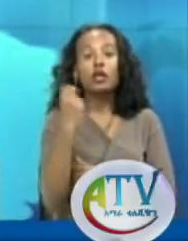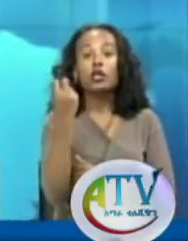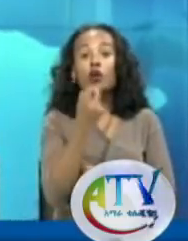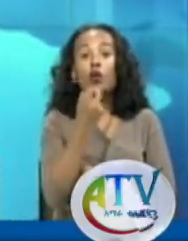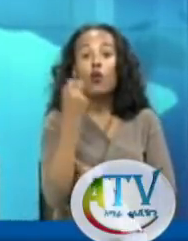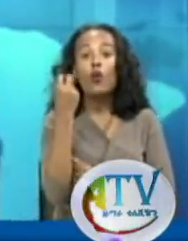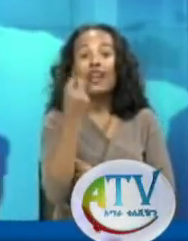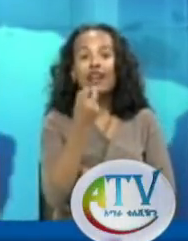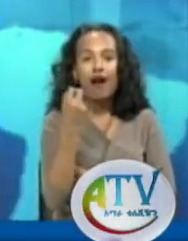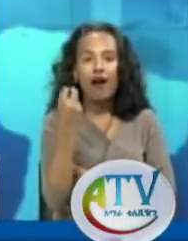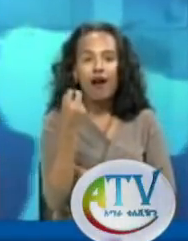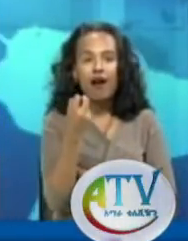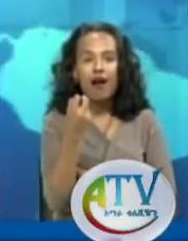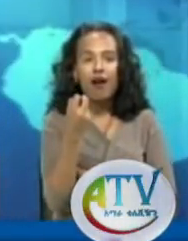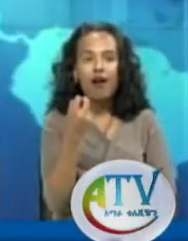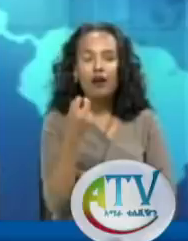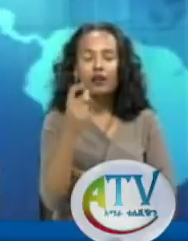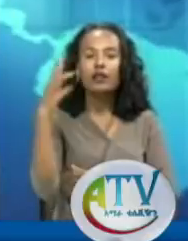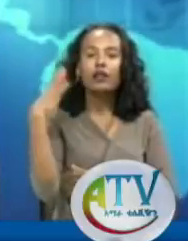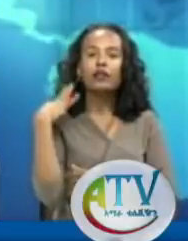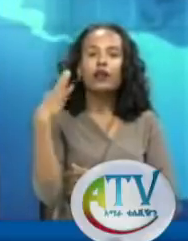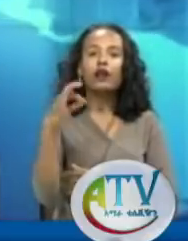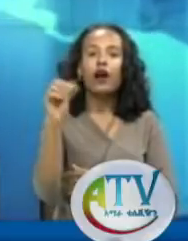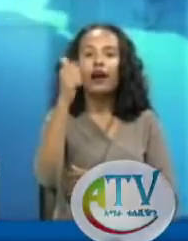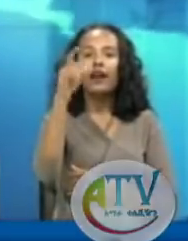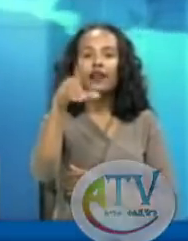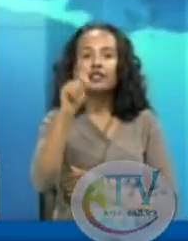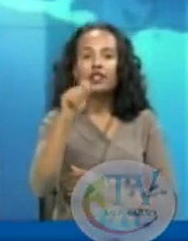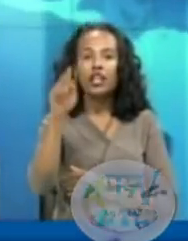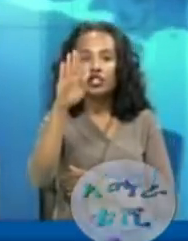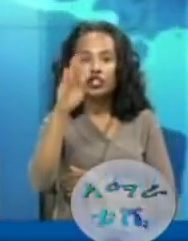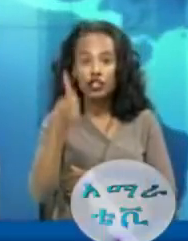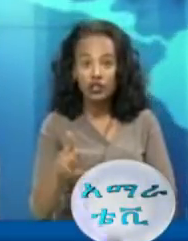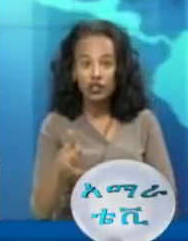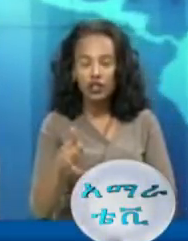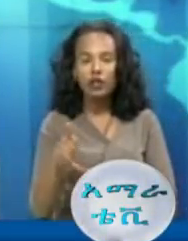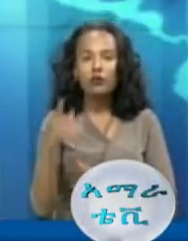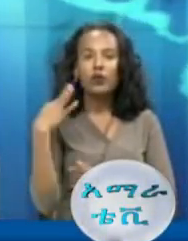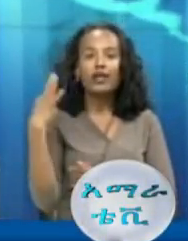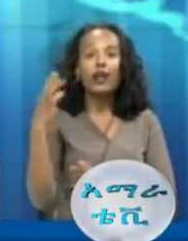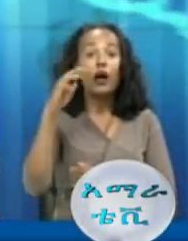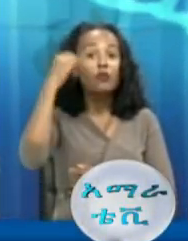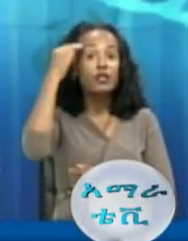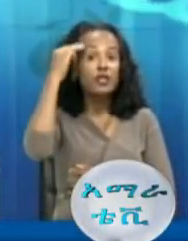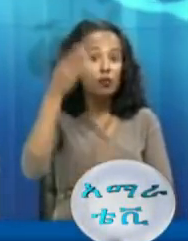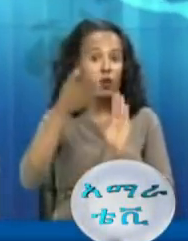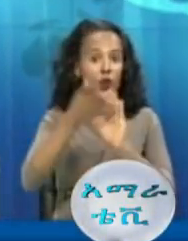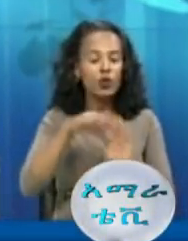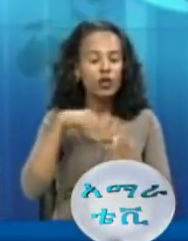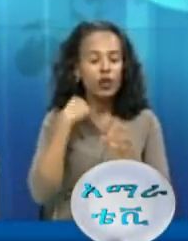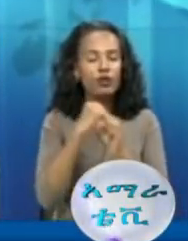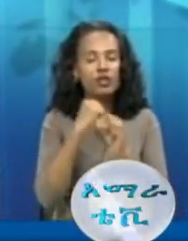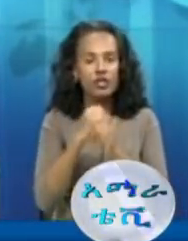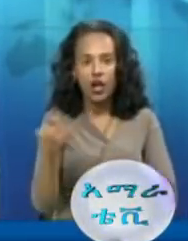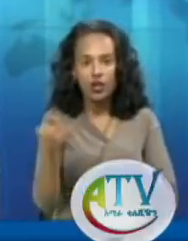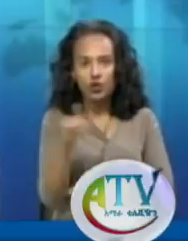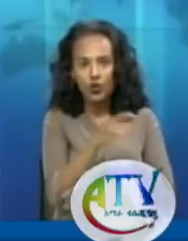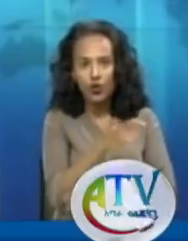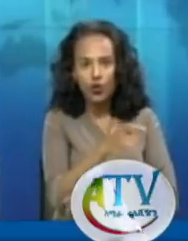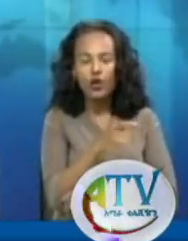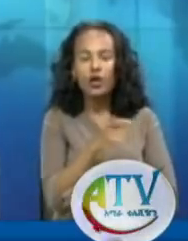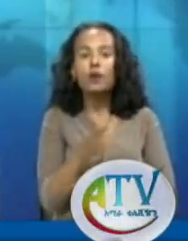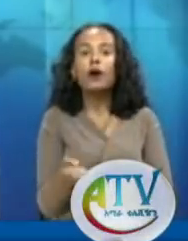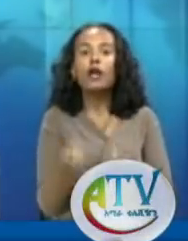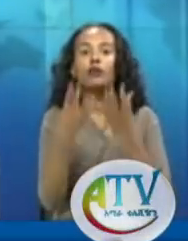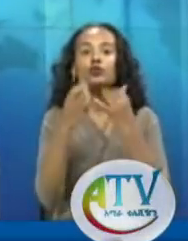የወረዳ የጤና ኤክስቴንሽን ፕሮግራም በጤና ሚኒስቴር በኩል የሚከናወን ሲሆን